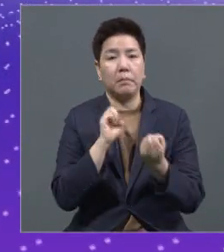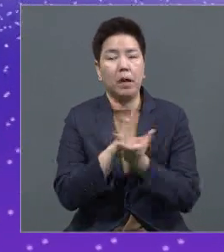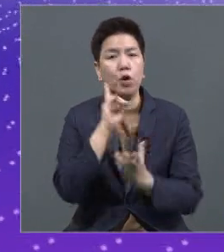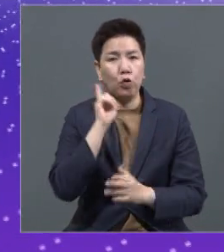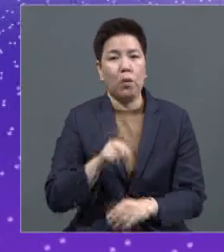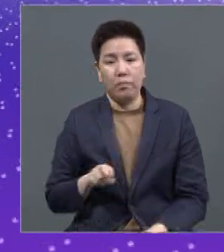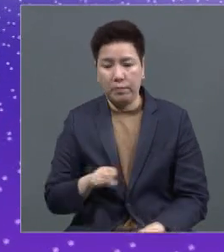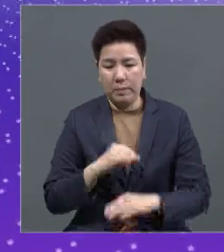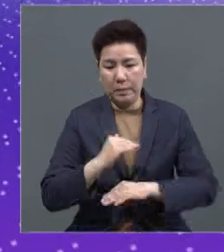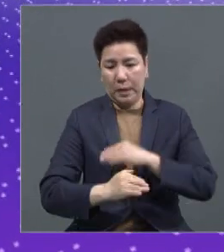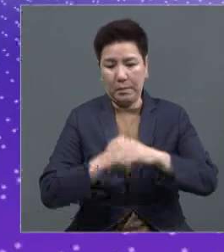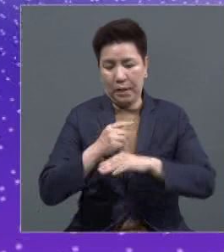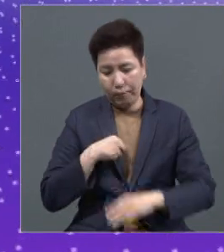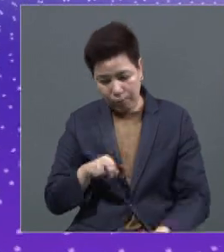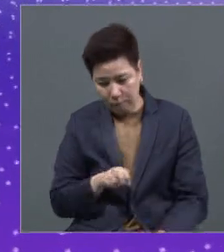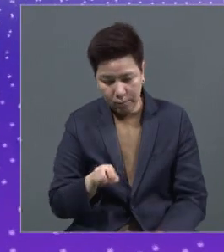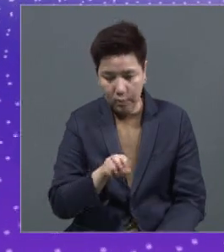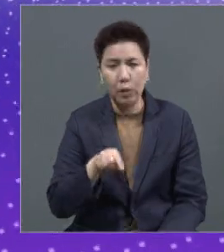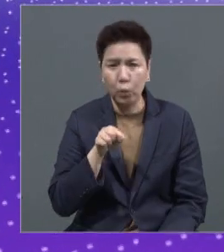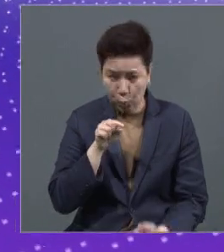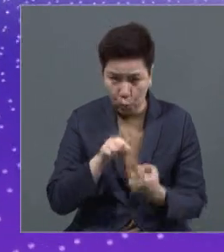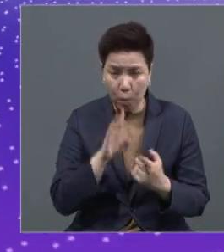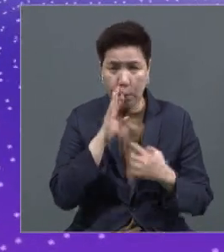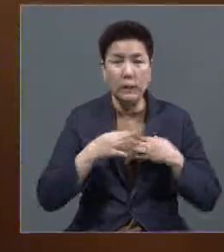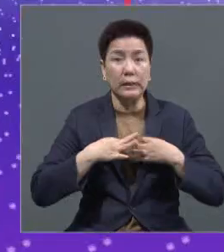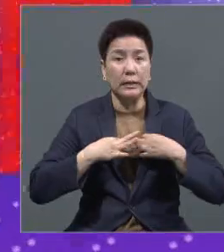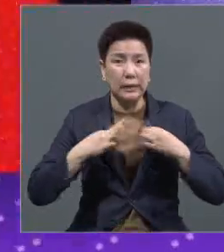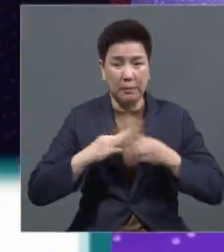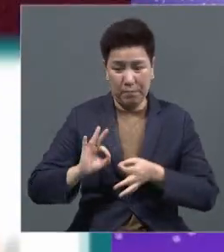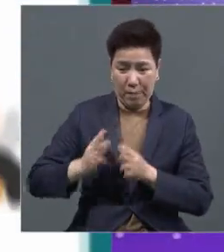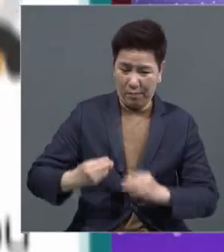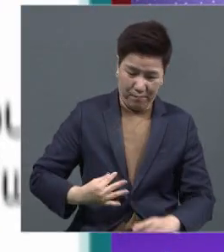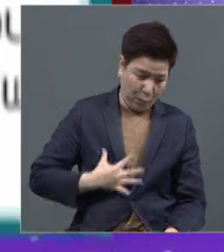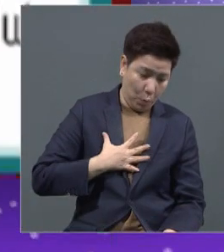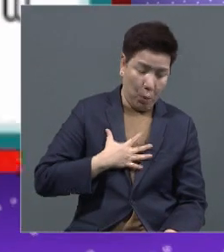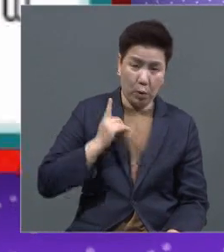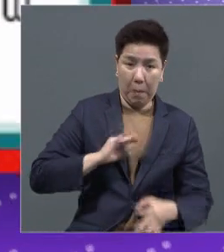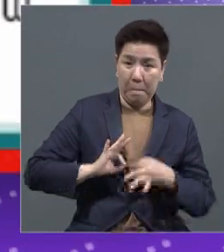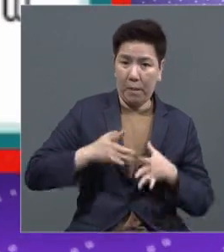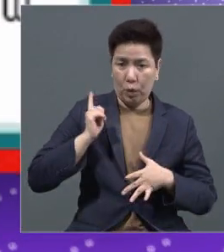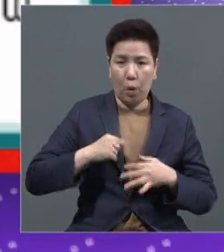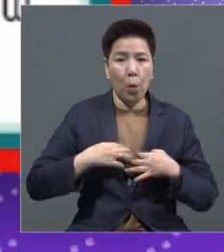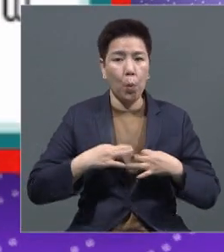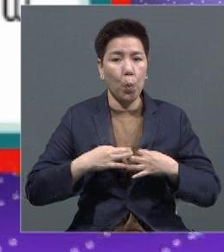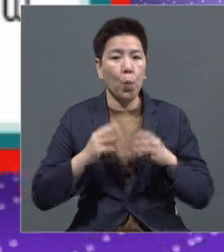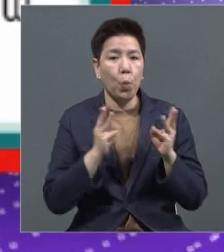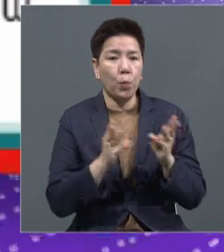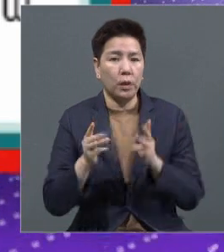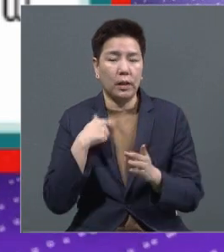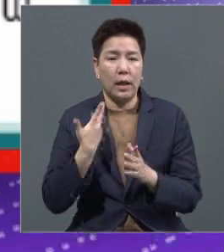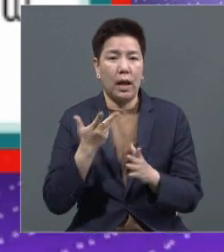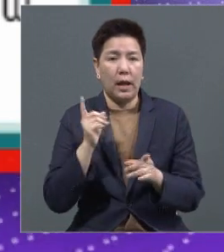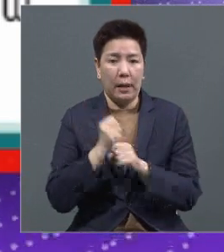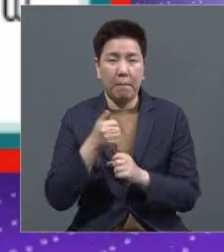ไปใช้บันไดหนีไฟแทนอืแล้วถ้าเกิดเสื้อผ้านะครับถูกไฟไหม้นะครับถ้ามันไหม้ปุ๊บเนี่ยวิธีการนี่อย่างภาพนะ